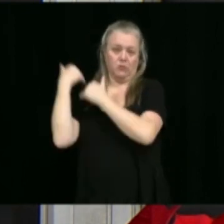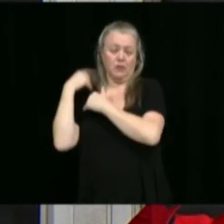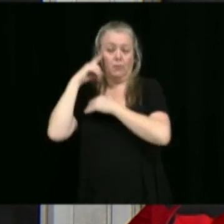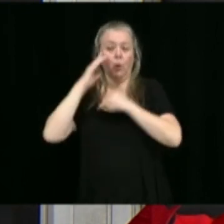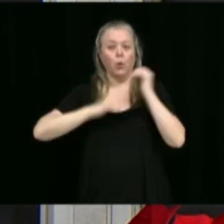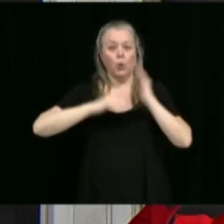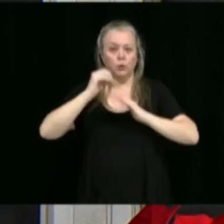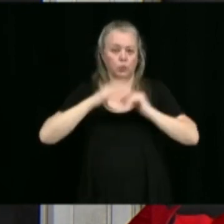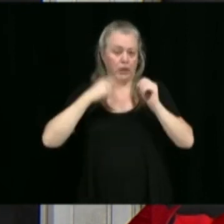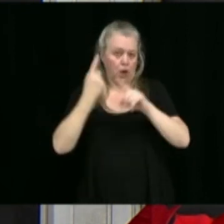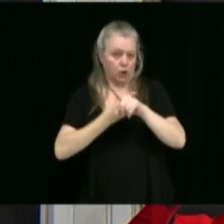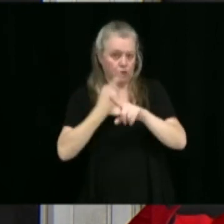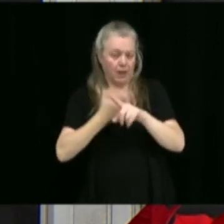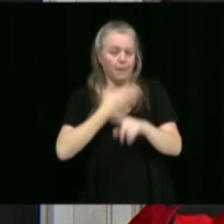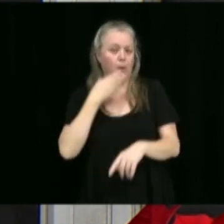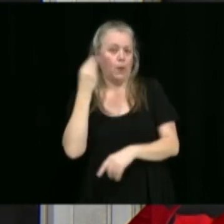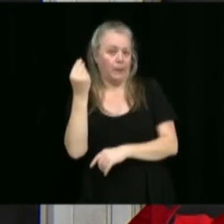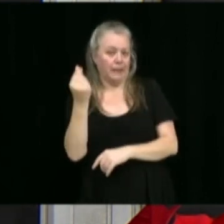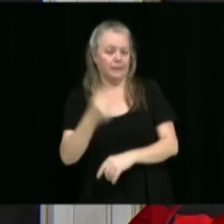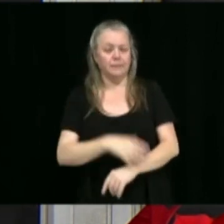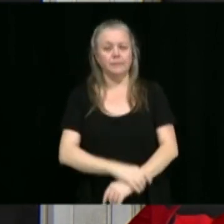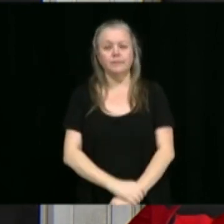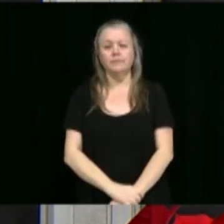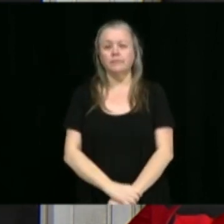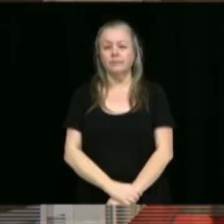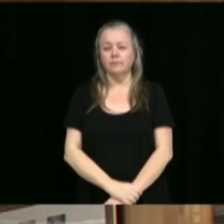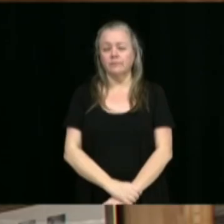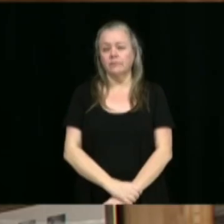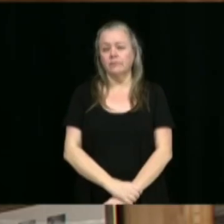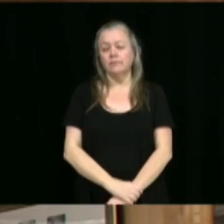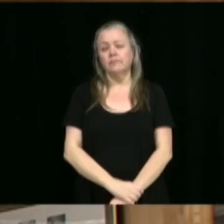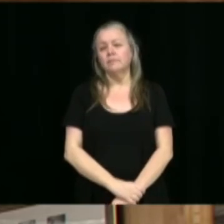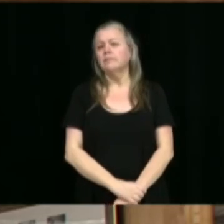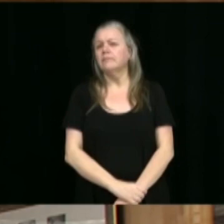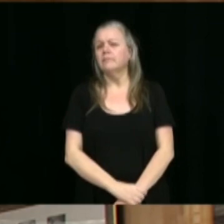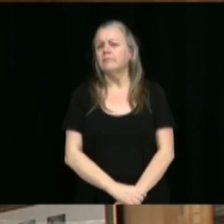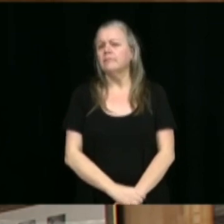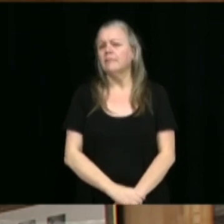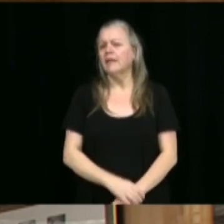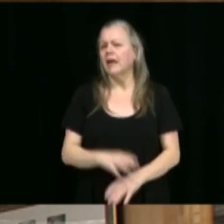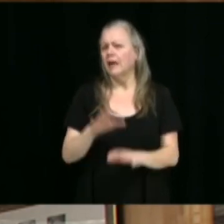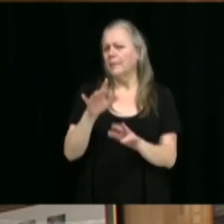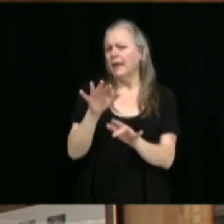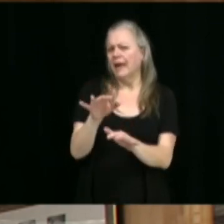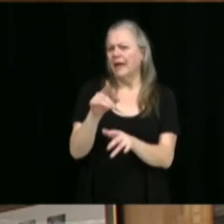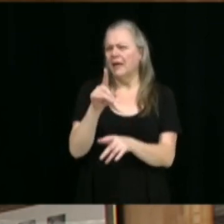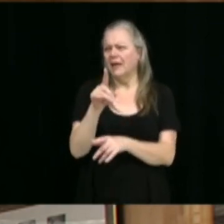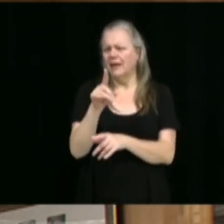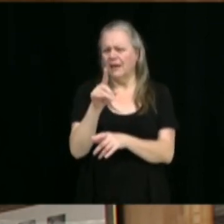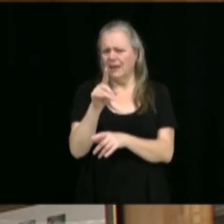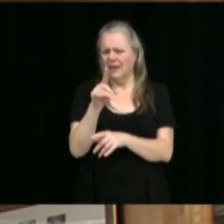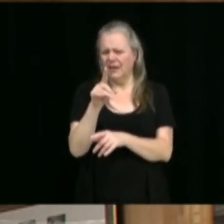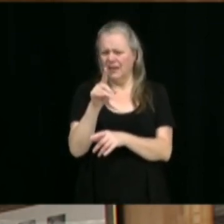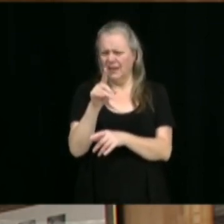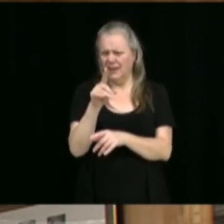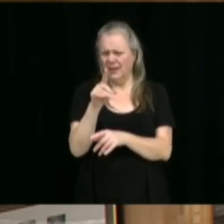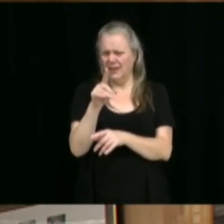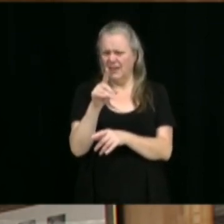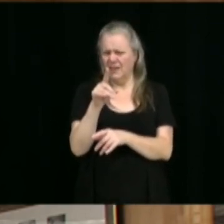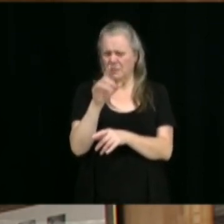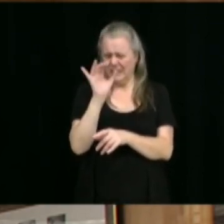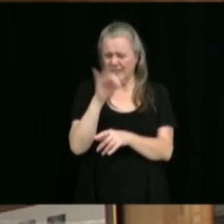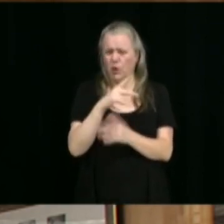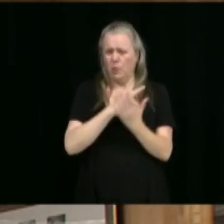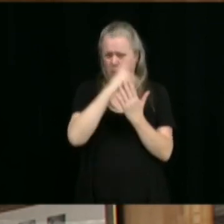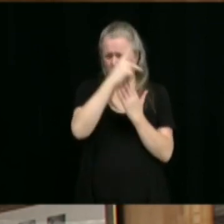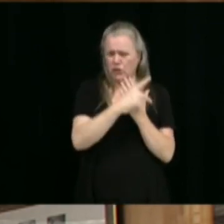logement abordable ou en faire l'acquisition. OK. Puis, c'est-tu encore... C'est-tu d'ordre public, mettons, les projets